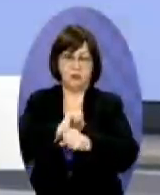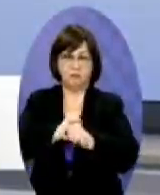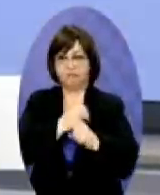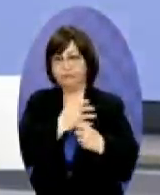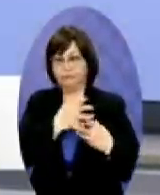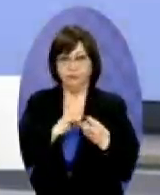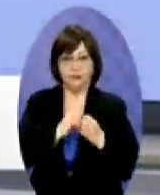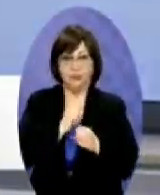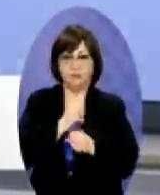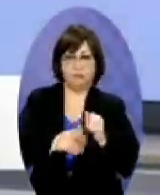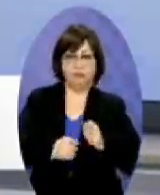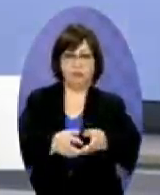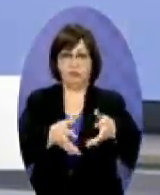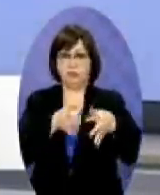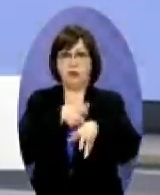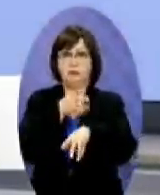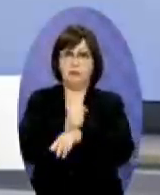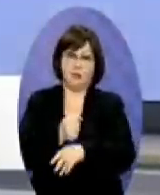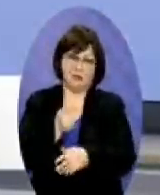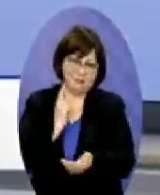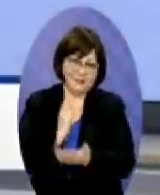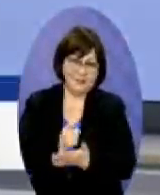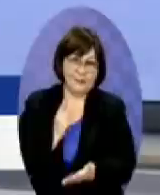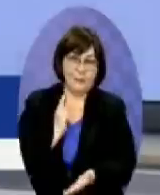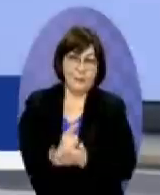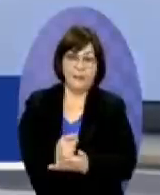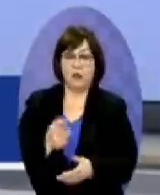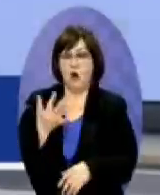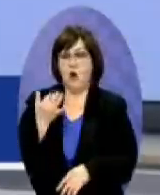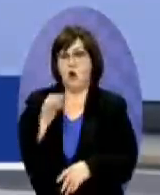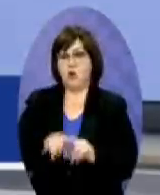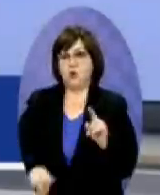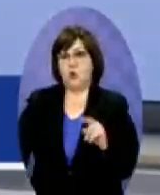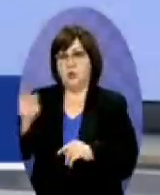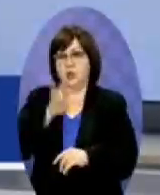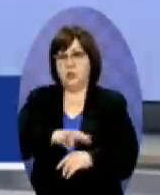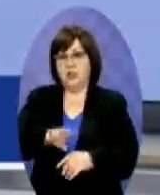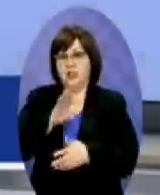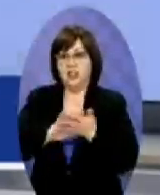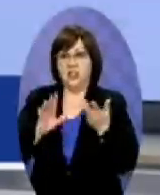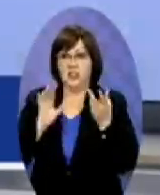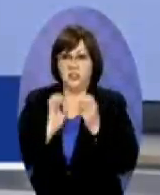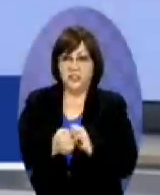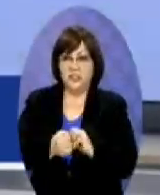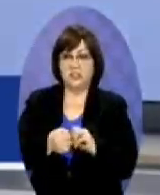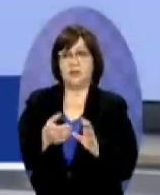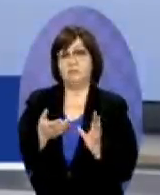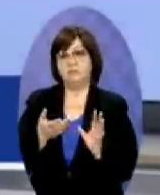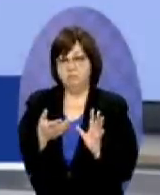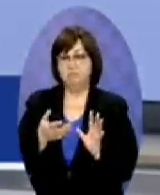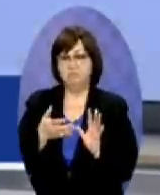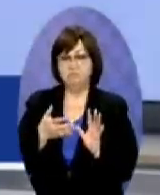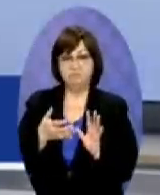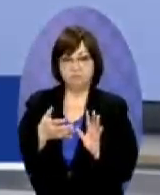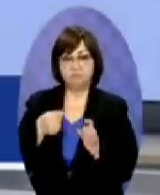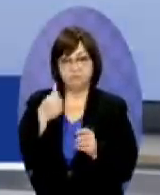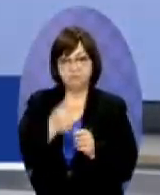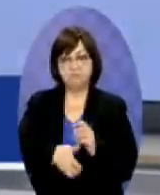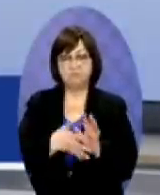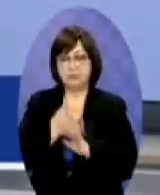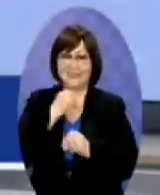болон нийслэл орон нутгийн шинээр тавигдсан эдгээрийн дагуу бол ажлууд бол маш олноор ихэлсэн. Гэхдээ